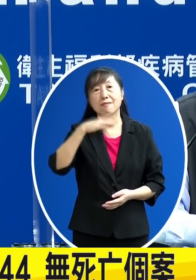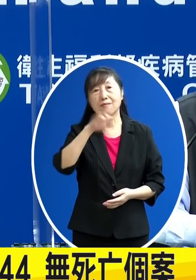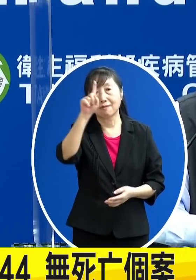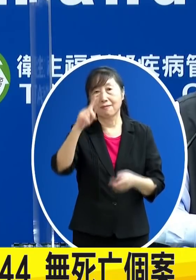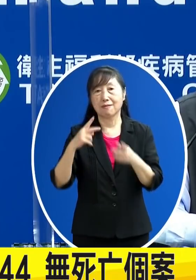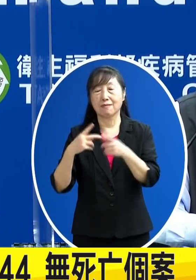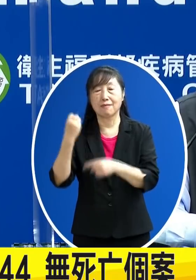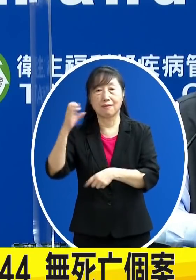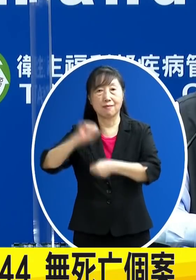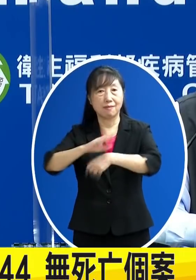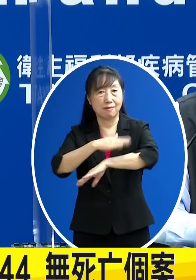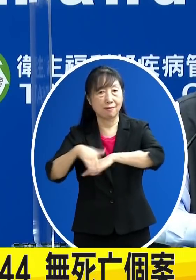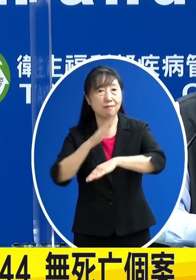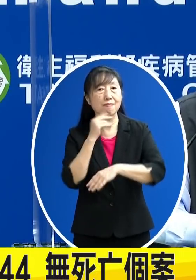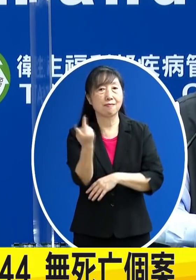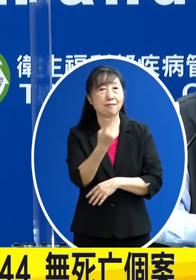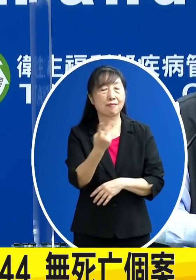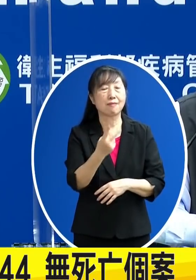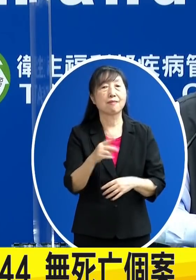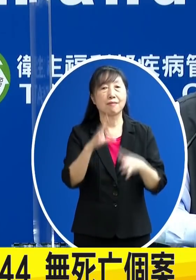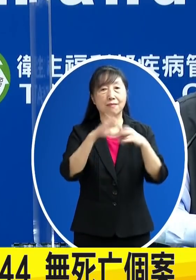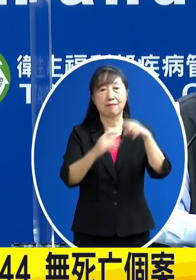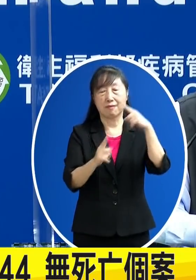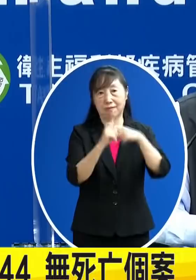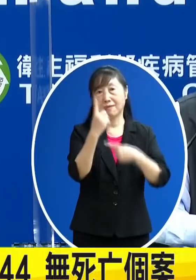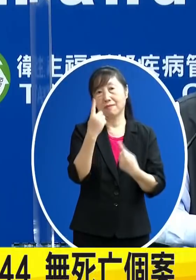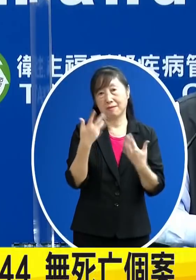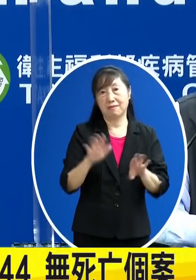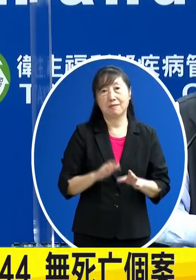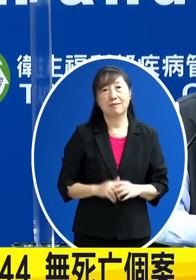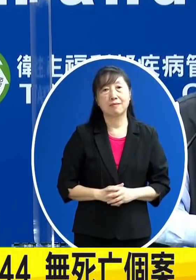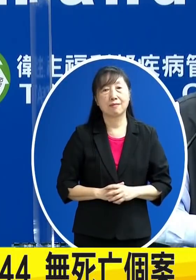坡来的哈，相对阳性率比较高。